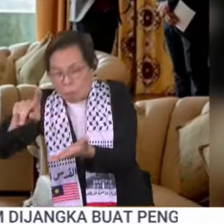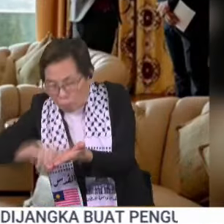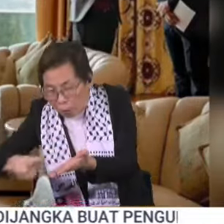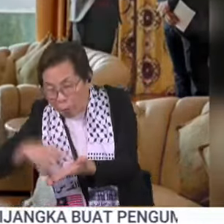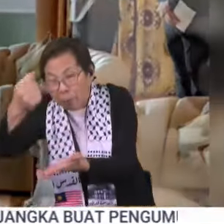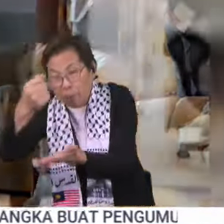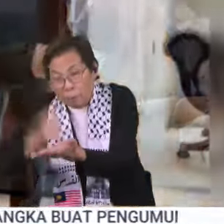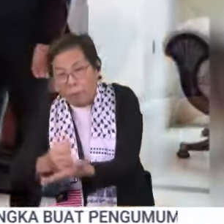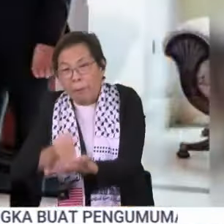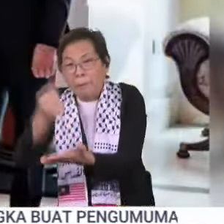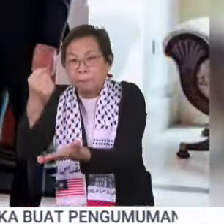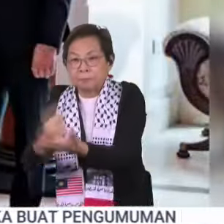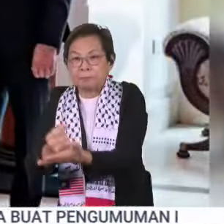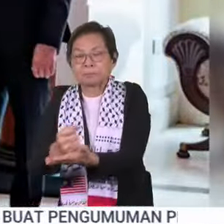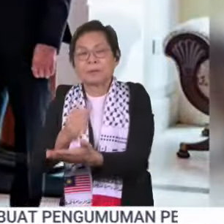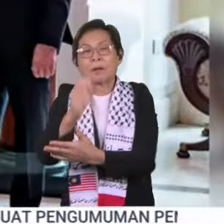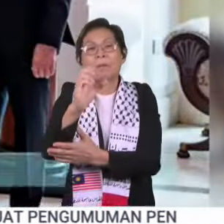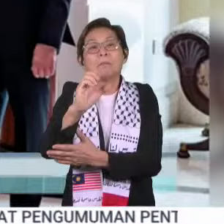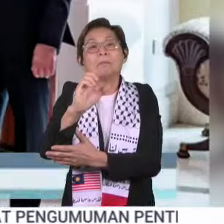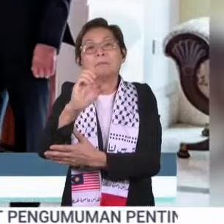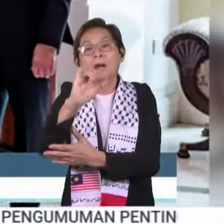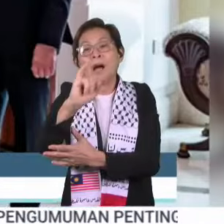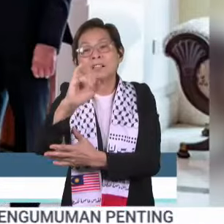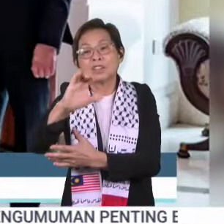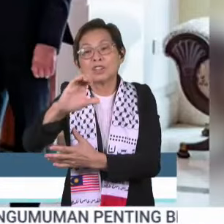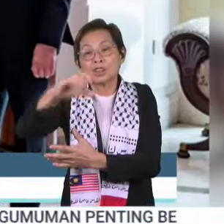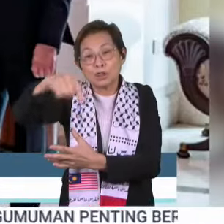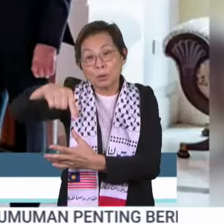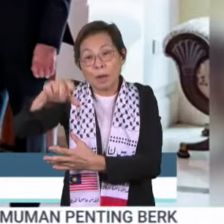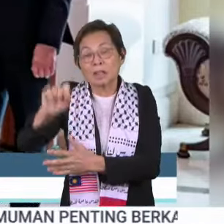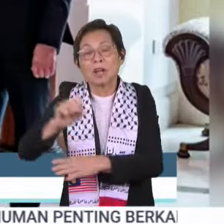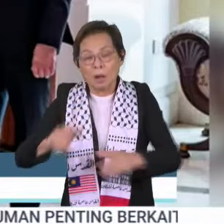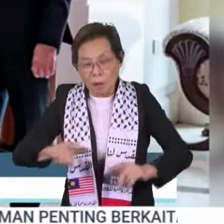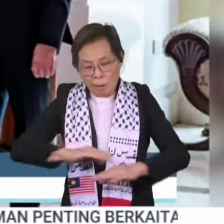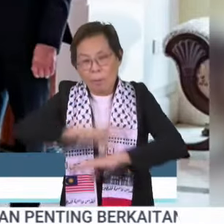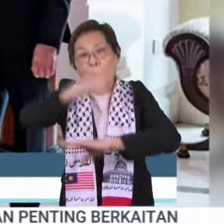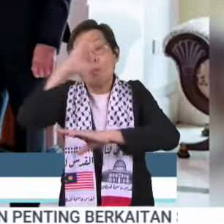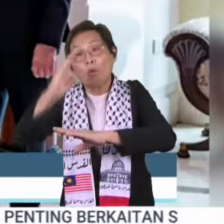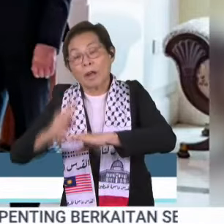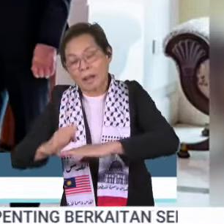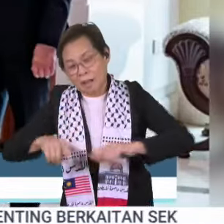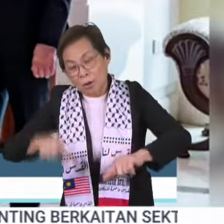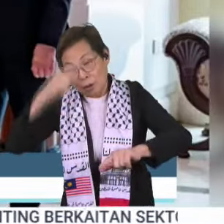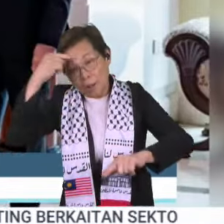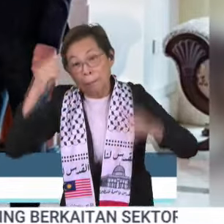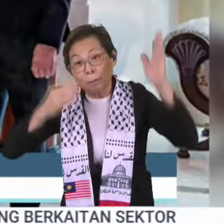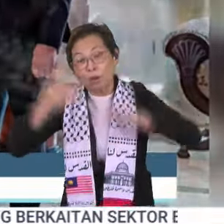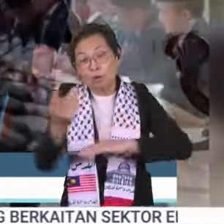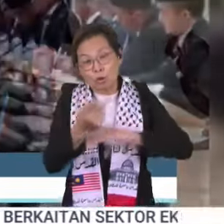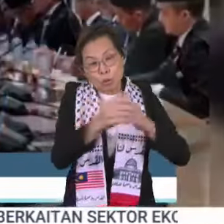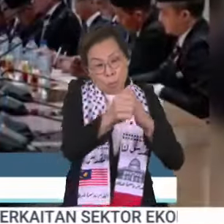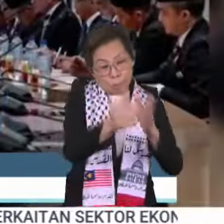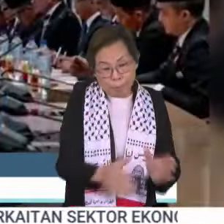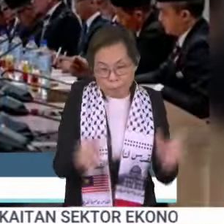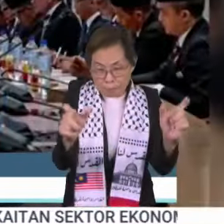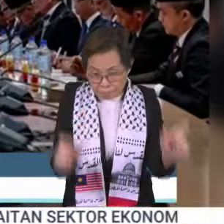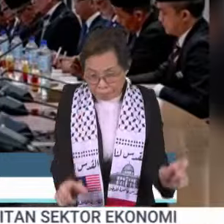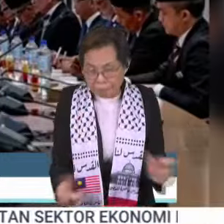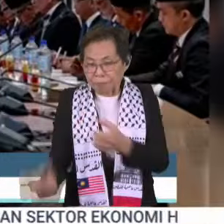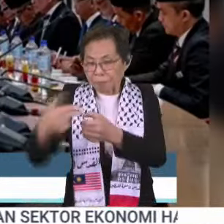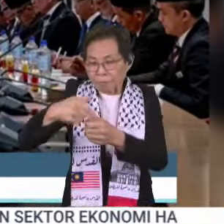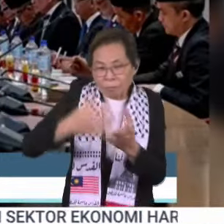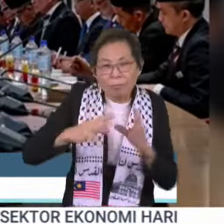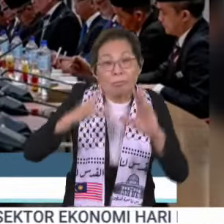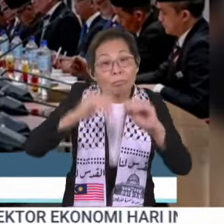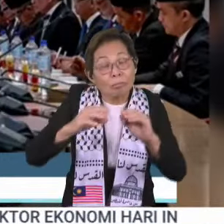imigresen kustam kuarantin dan keselamatan icqs Bukit Kayu hitam di Malaysia kedua-dua Pemimpin juga akan terlibat dalam